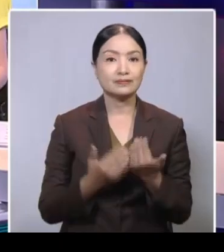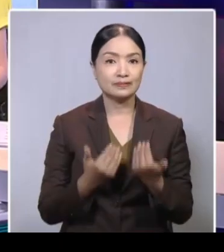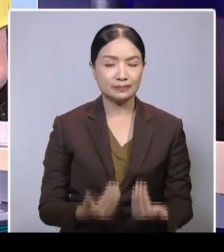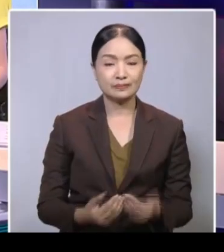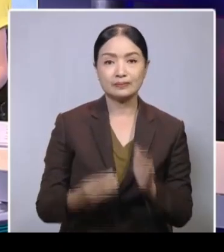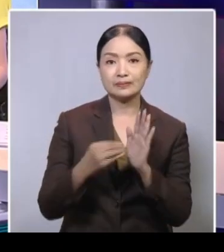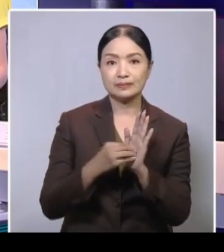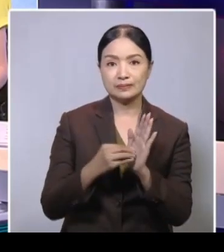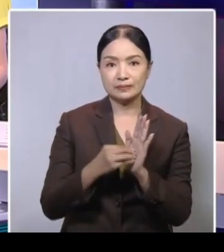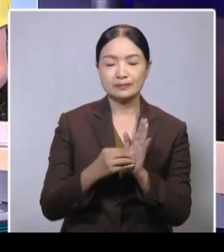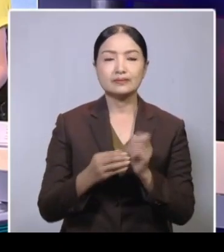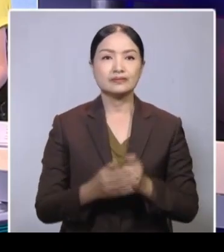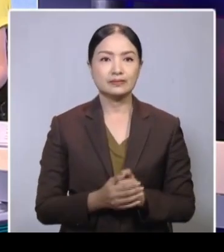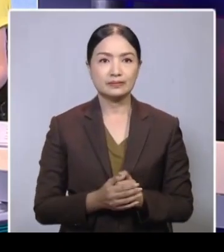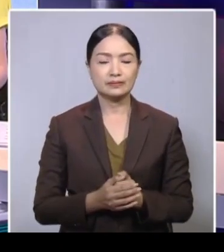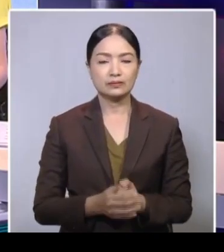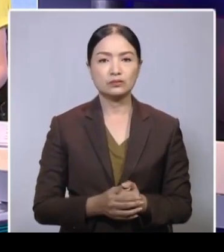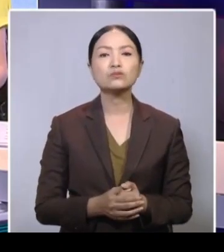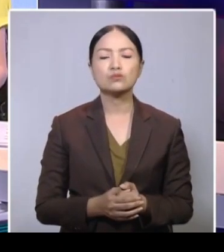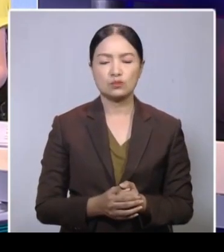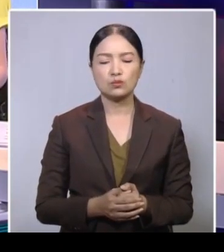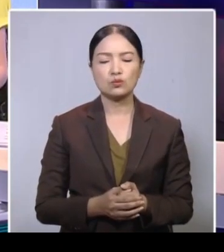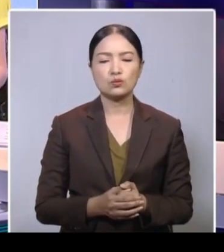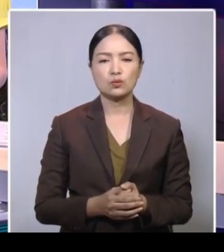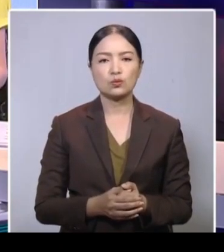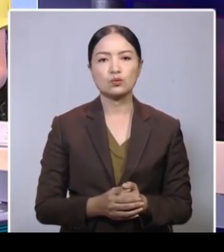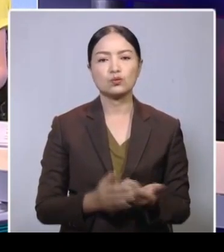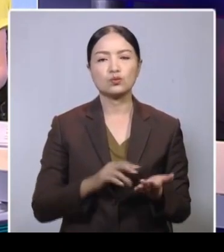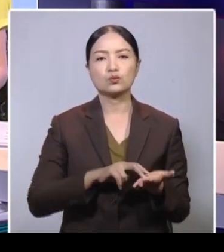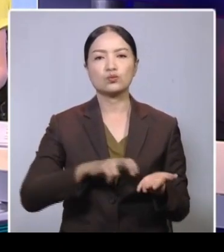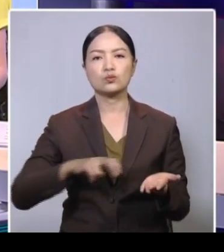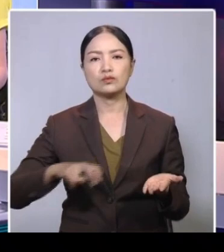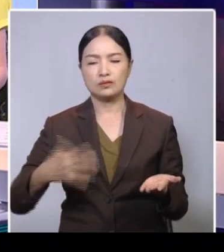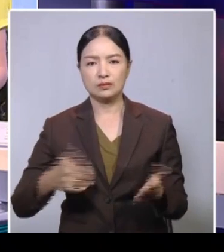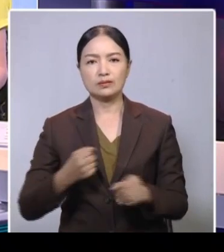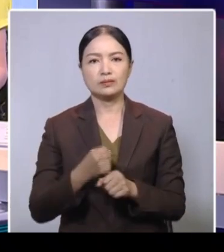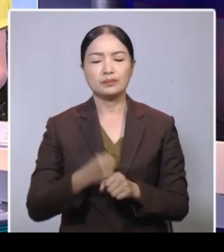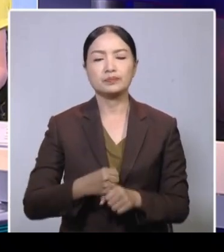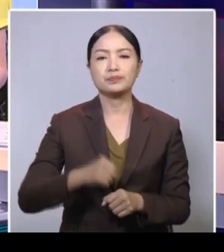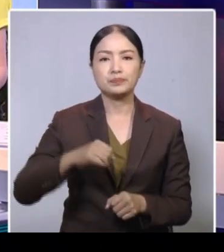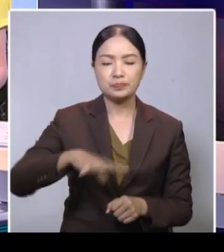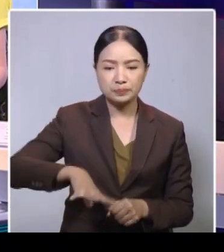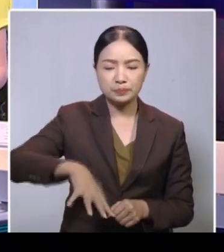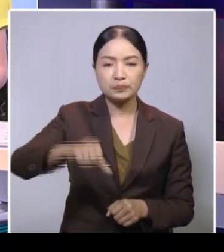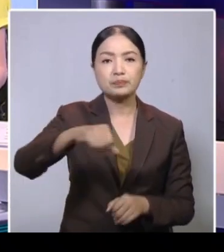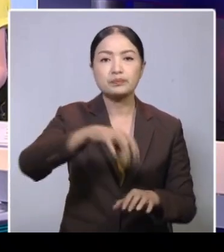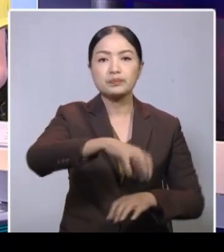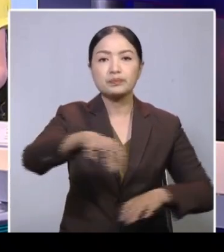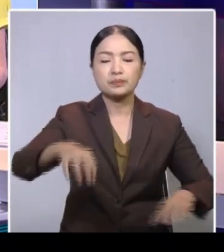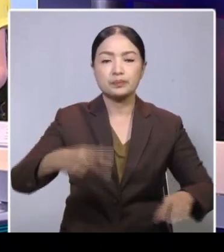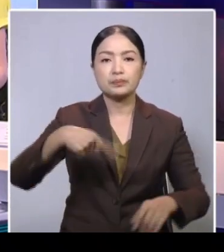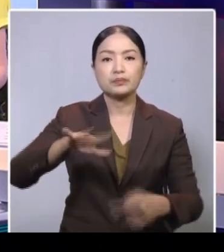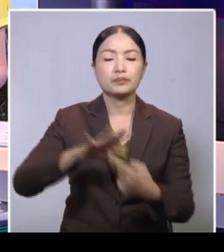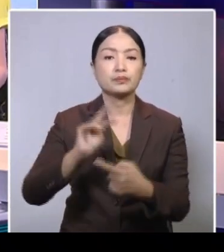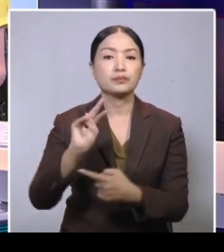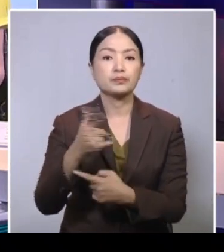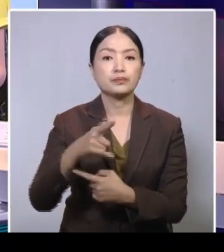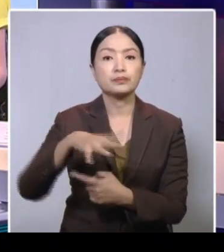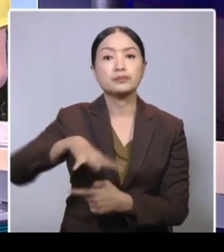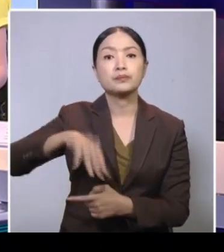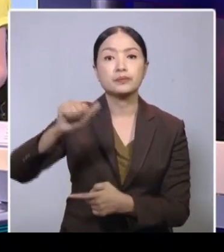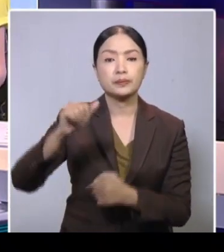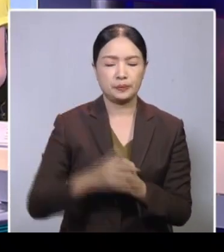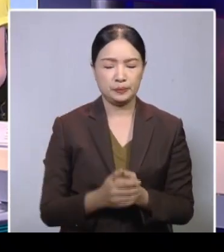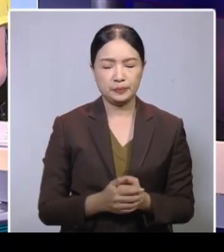ทางกรุงเทพมหานครก็ยอมถอยเรื่องผังเมืองรวมนะคะโดยจะเปิดรับฟังความเห็นของประชาชนในเขตกรุงเทพไปจนถึงสิ้น